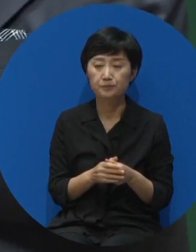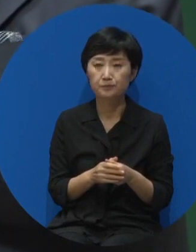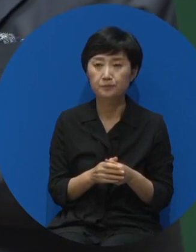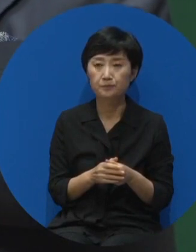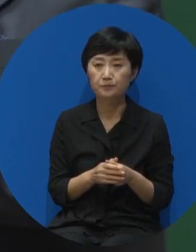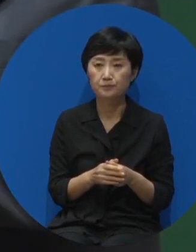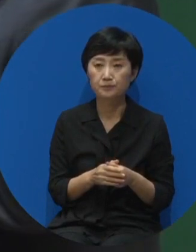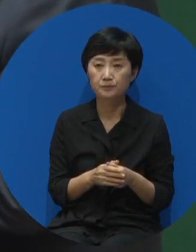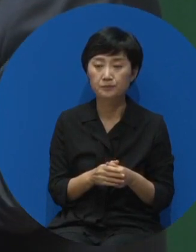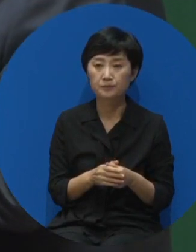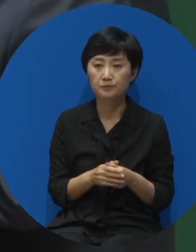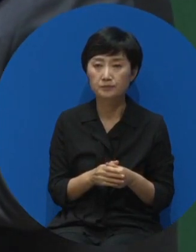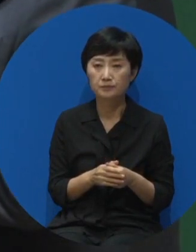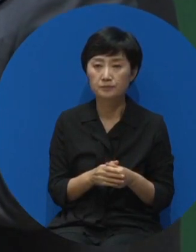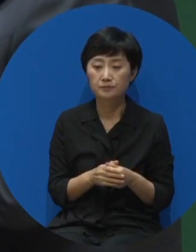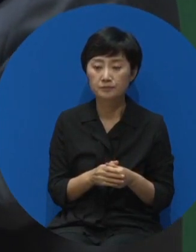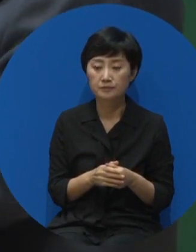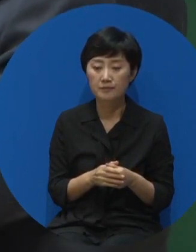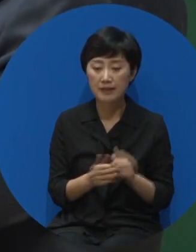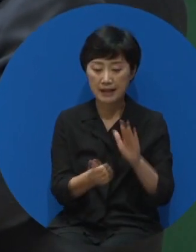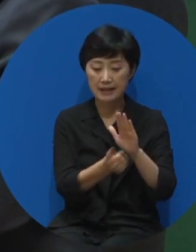유일한 희망이 뭡니까?